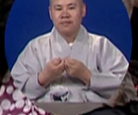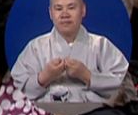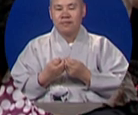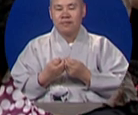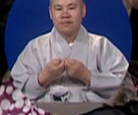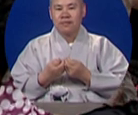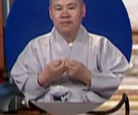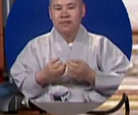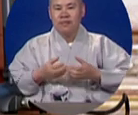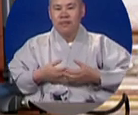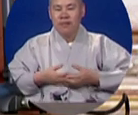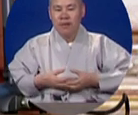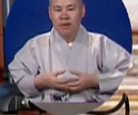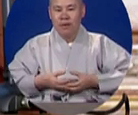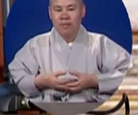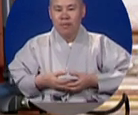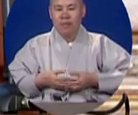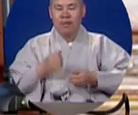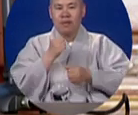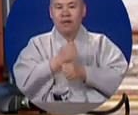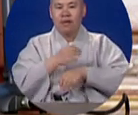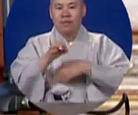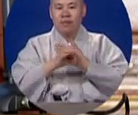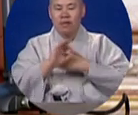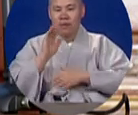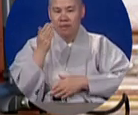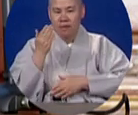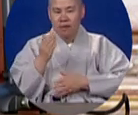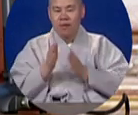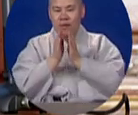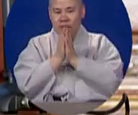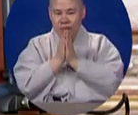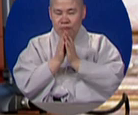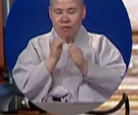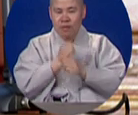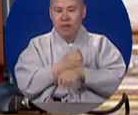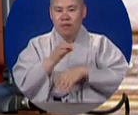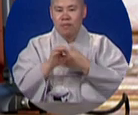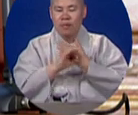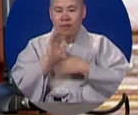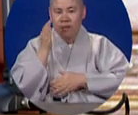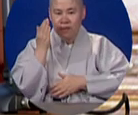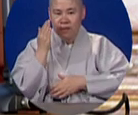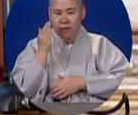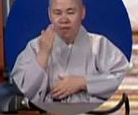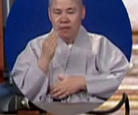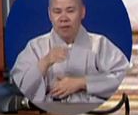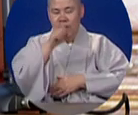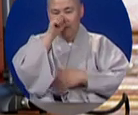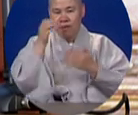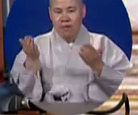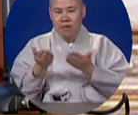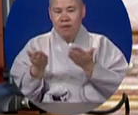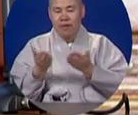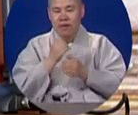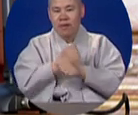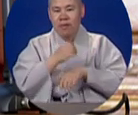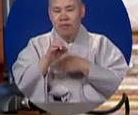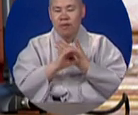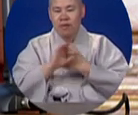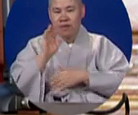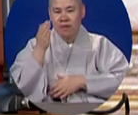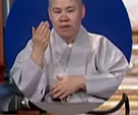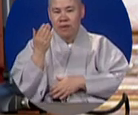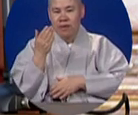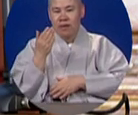참선을 하면 된다 기도를 하면 된다 좋은 일을 하면 된다